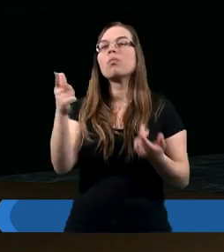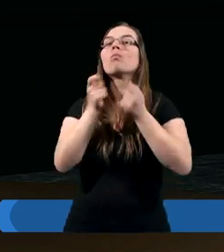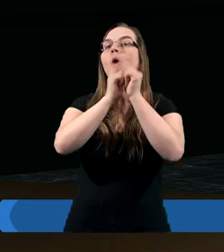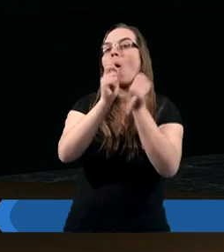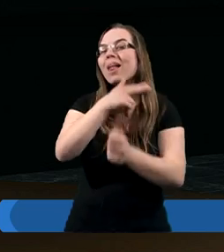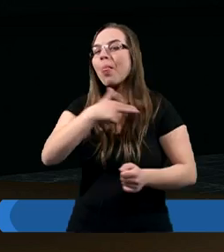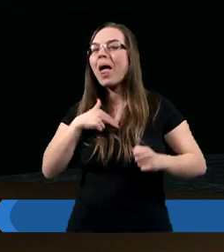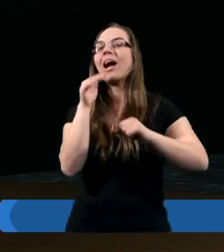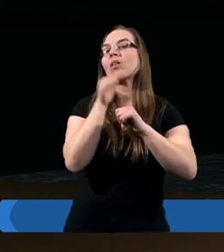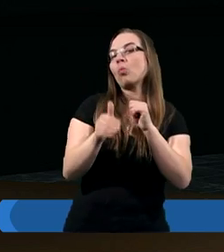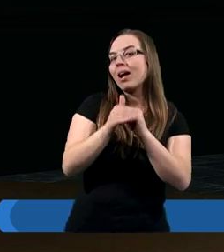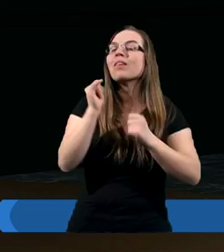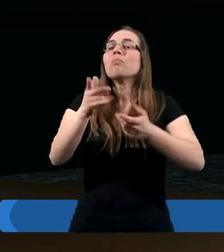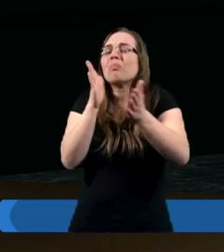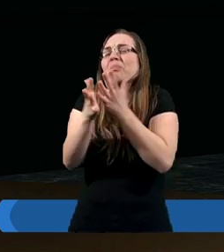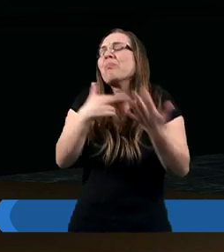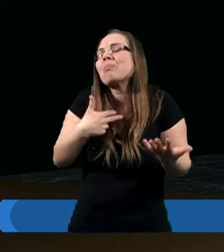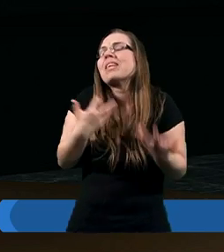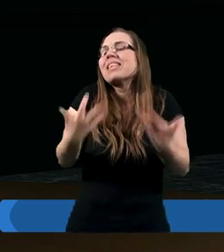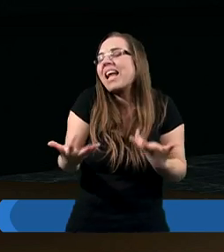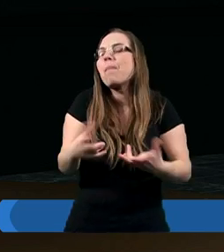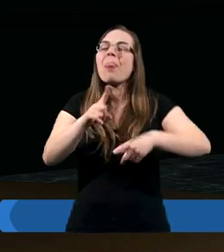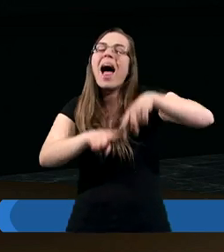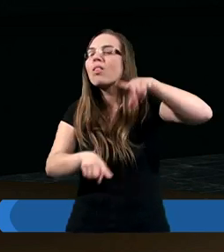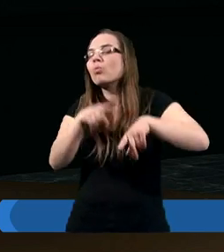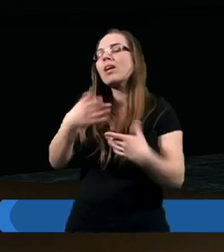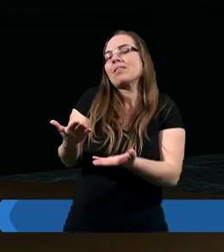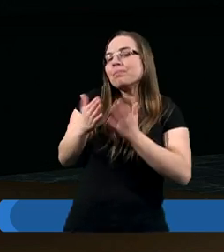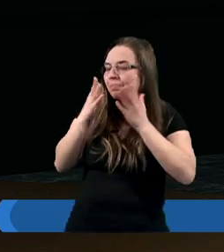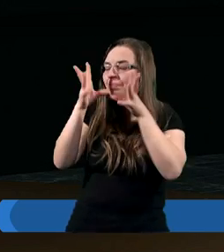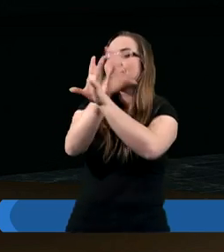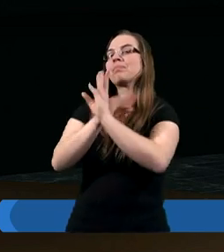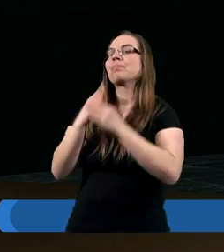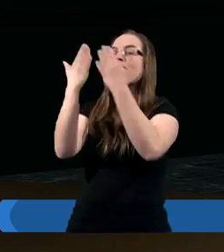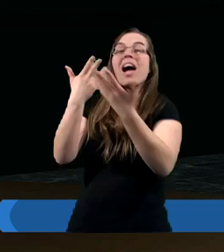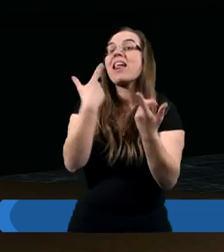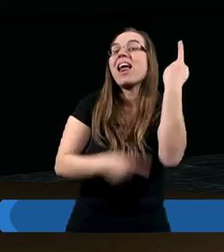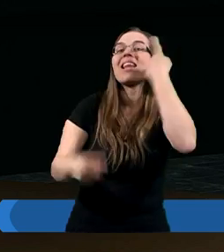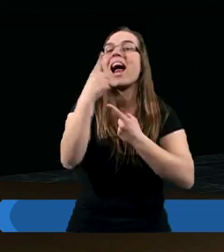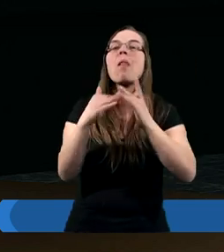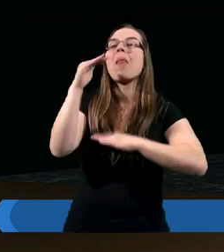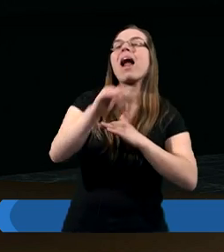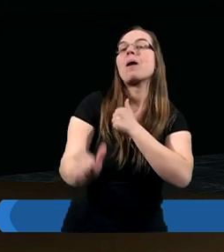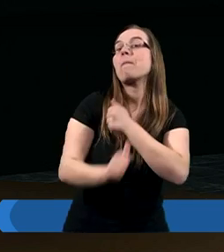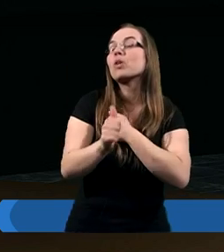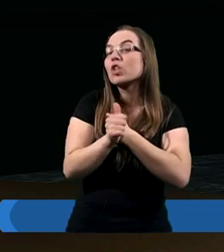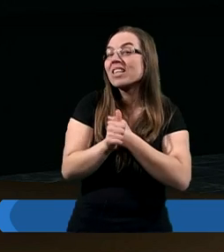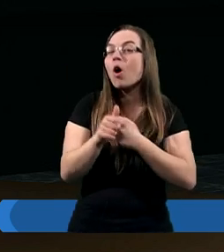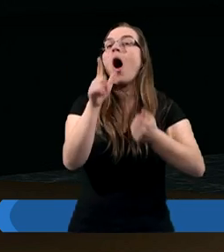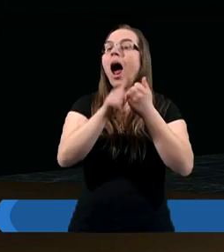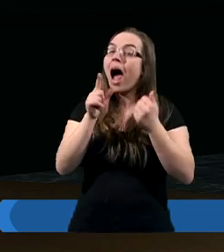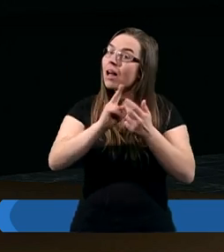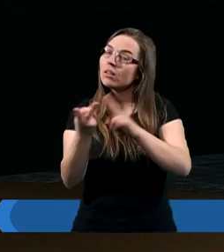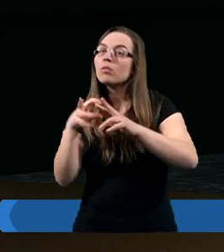obdarzył nas łaską i po prostu chcemy, to jest takie naturalne. My nawet nie zastanawiamy się nad przyczyną tego, czemu Mu służymy, a